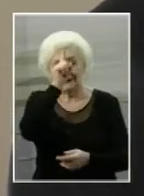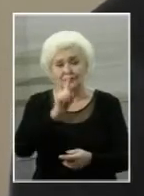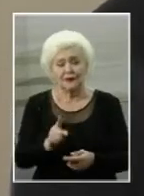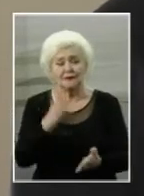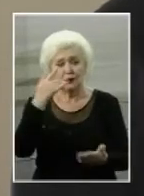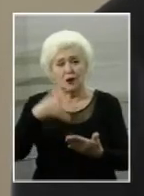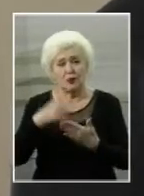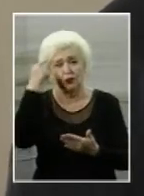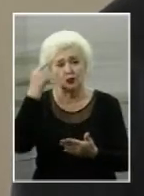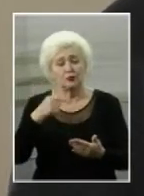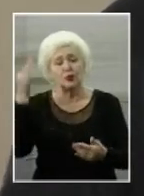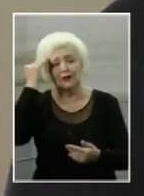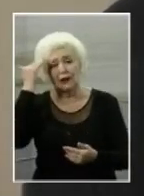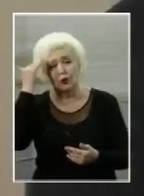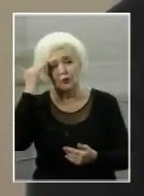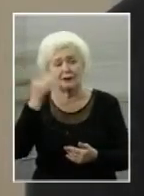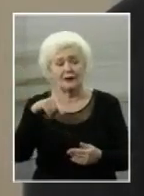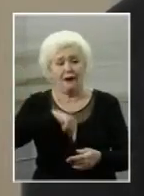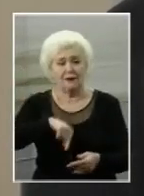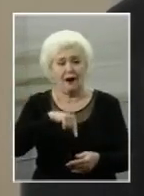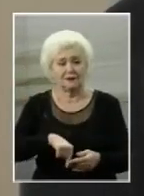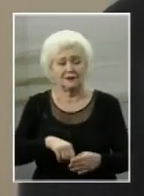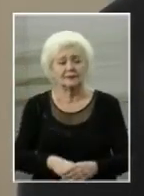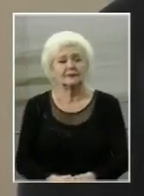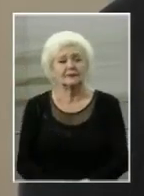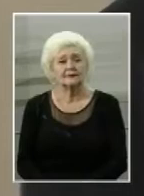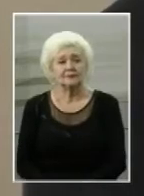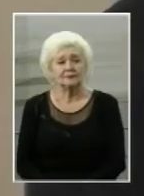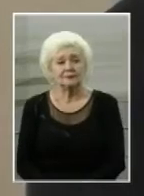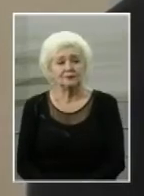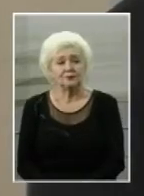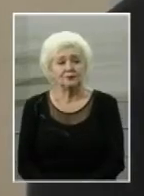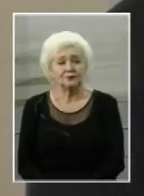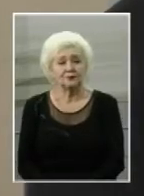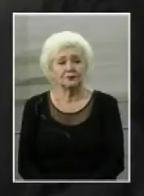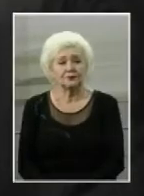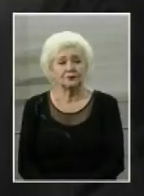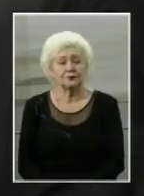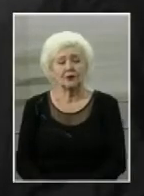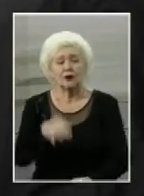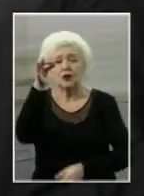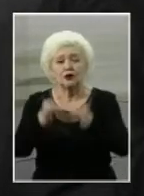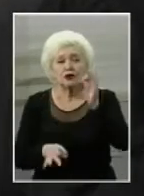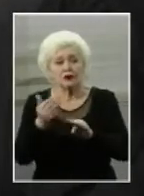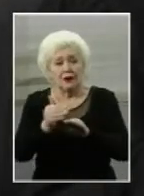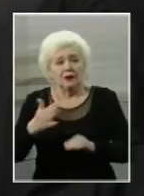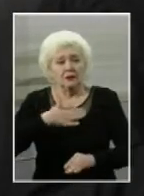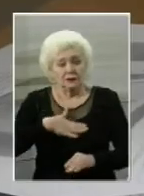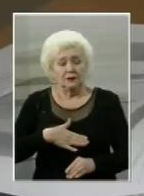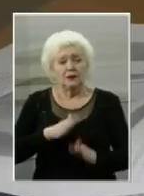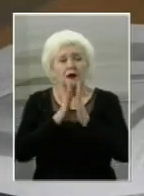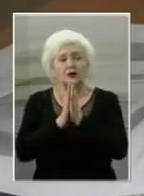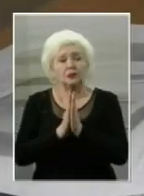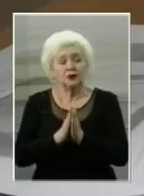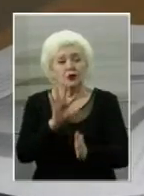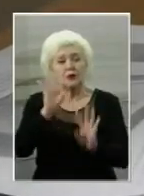думку, мають надуманий характер. Багато місяців, на мій погляд, носять абсолютно надуманий характер. Суддя частково задовольнила